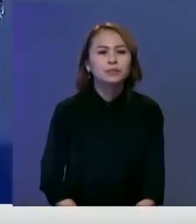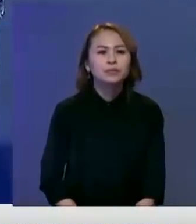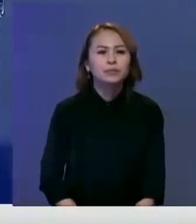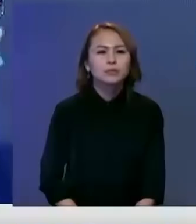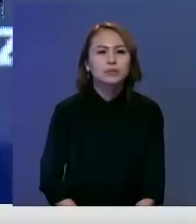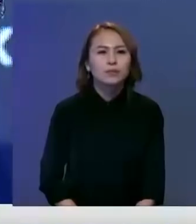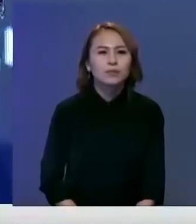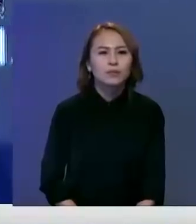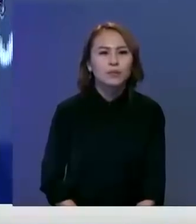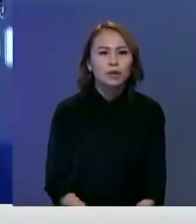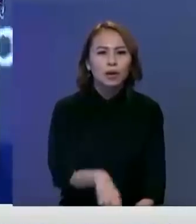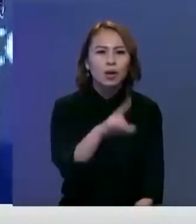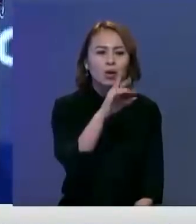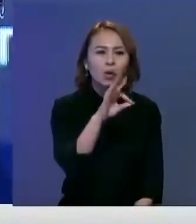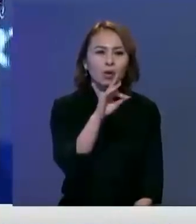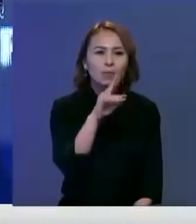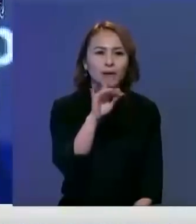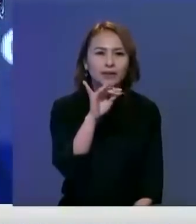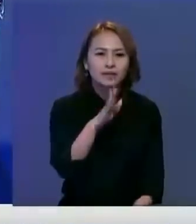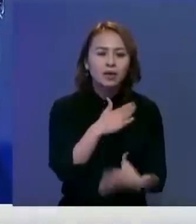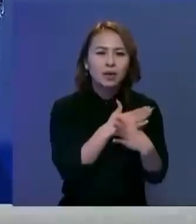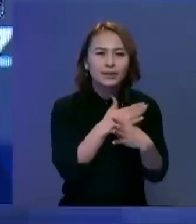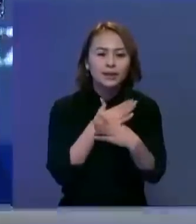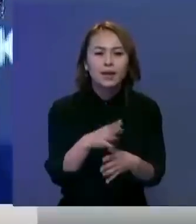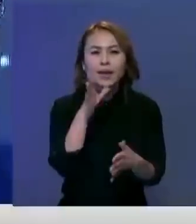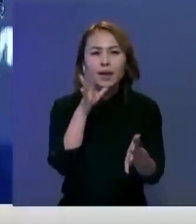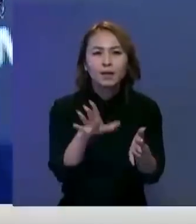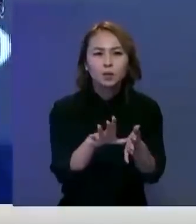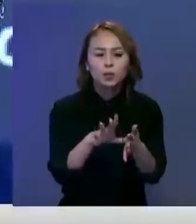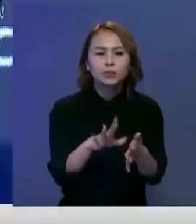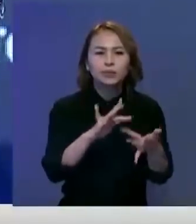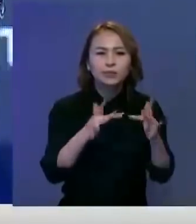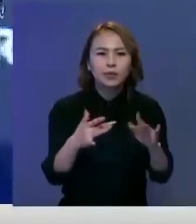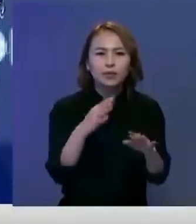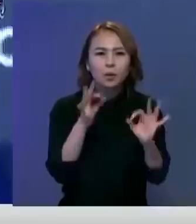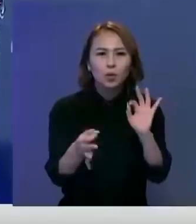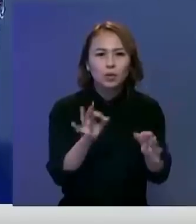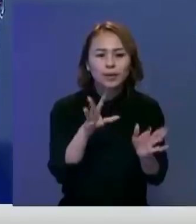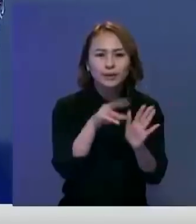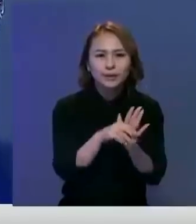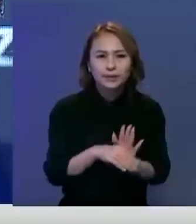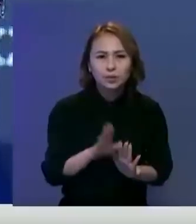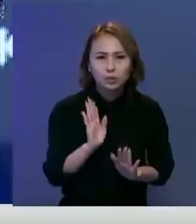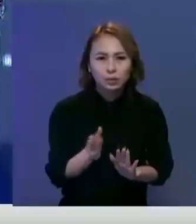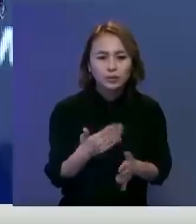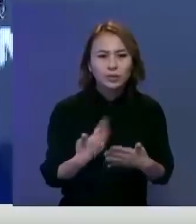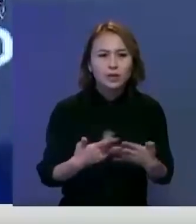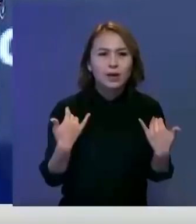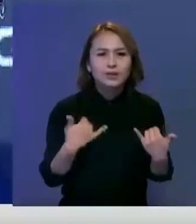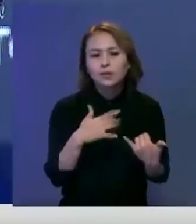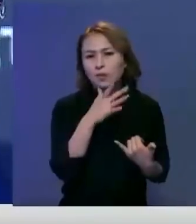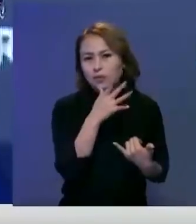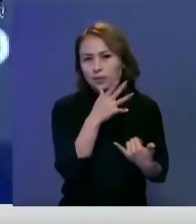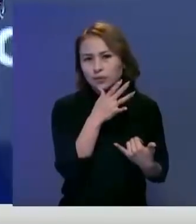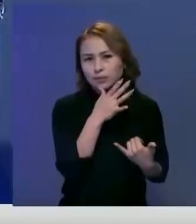Корпоративтік волонтерлық қайырындылық және электрондық қайырындылық пен айналысу бойынша нормалы ренгіздеді. Қазірдің өзінде